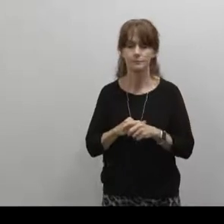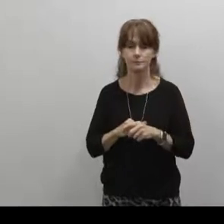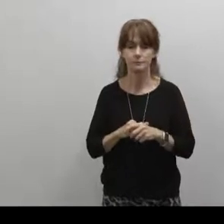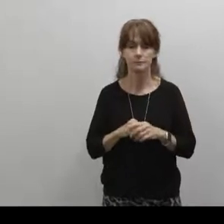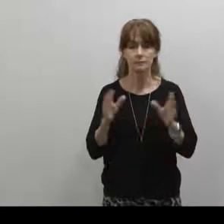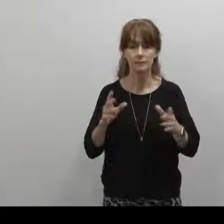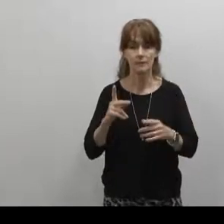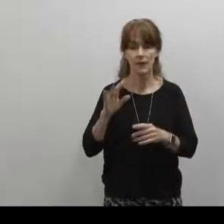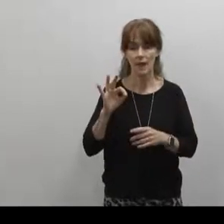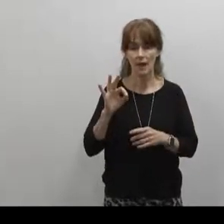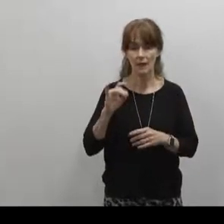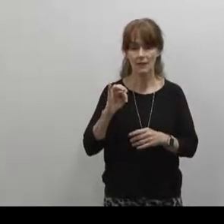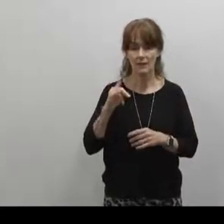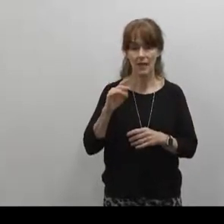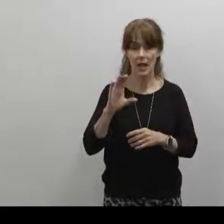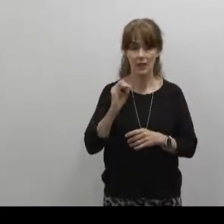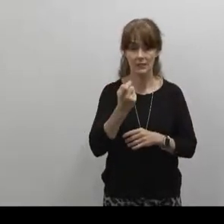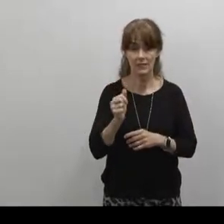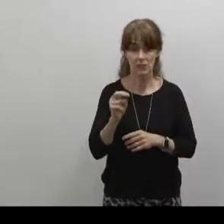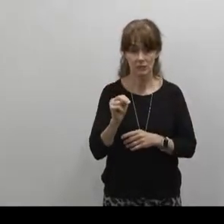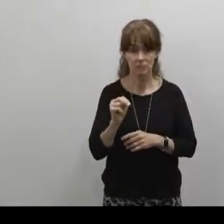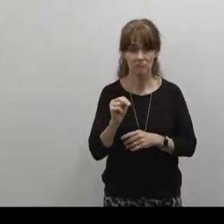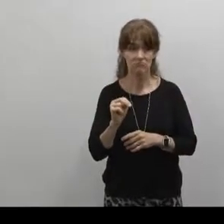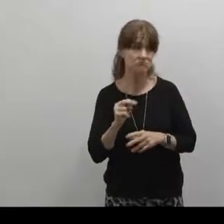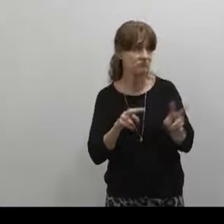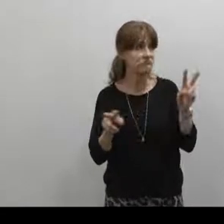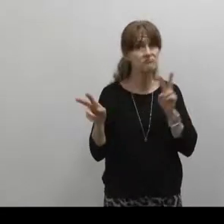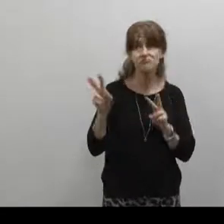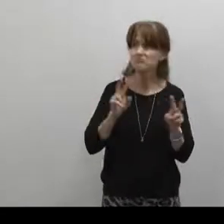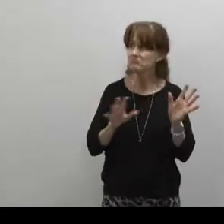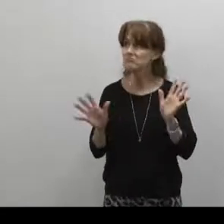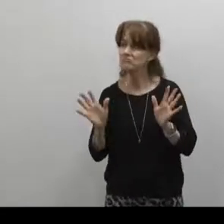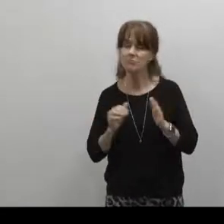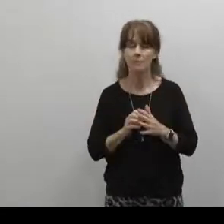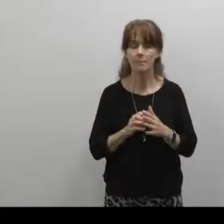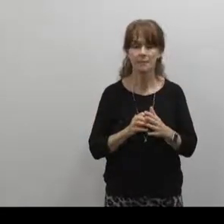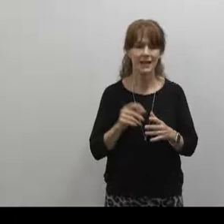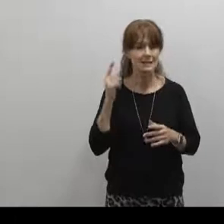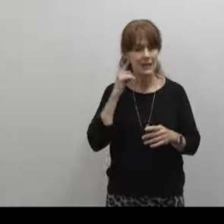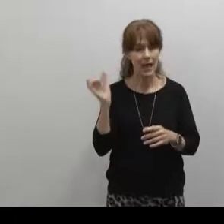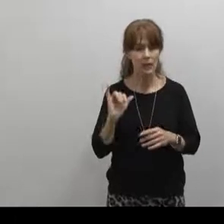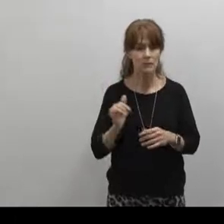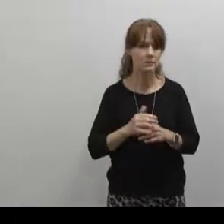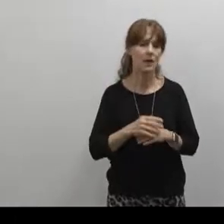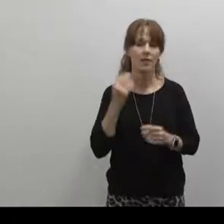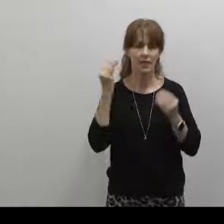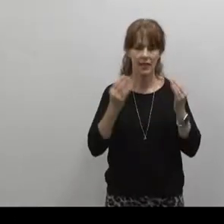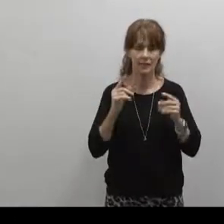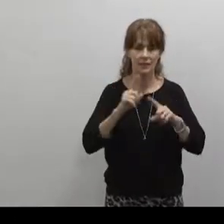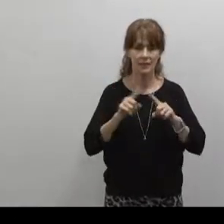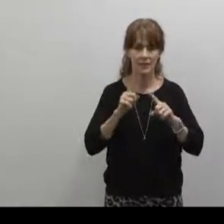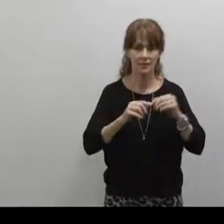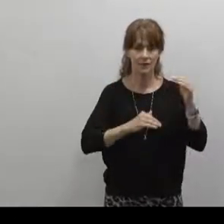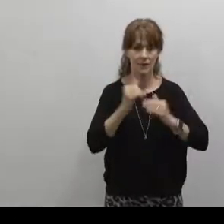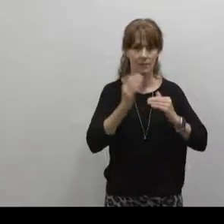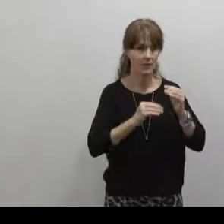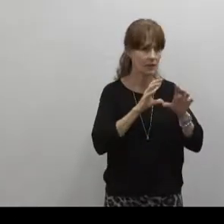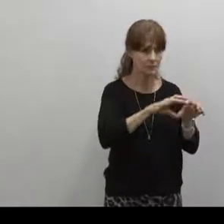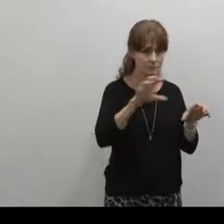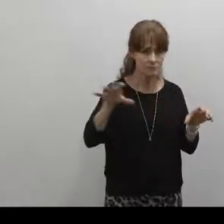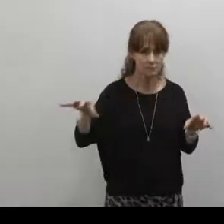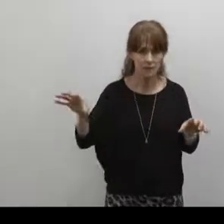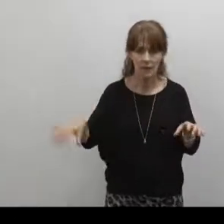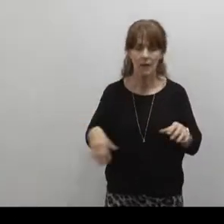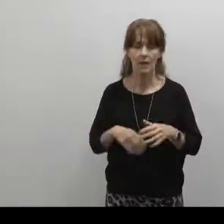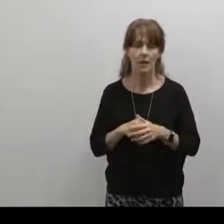hạ tập bó này ẩm bí lẹ cả nạ sử thàn ca sử dụng mùi cơ sản tập hiệp ạ kia